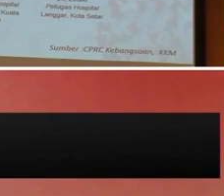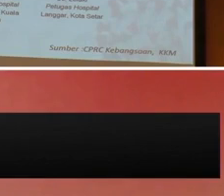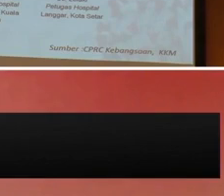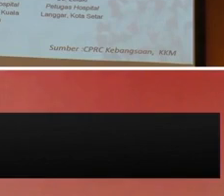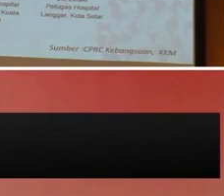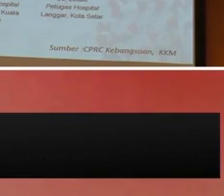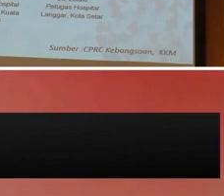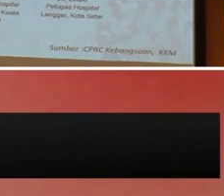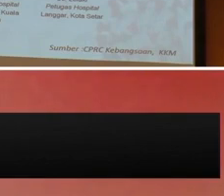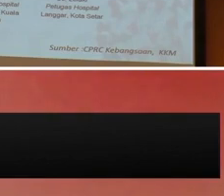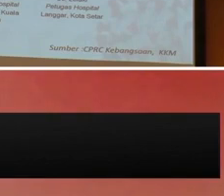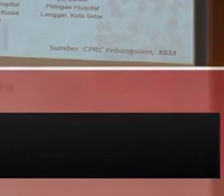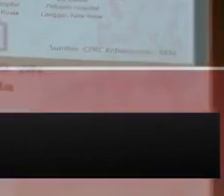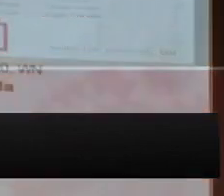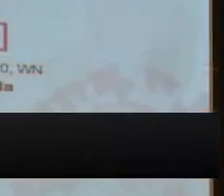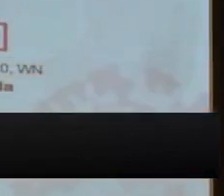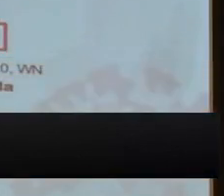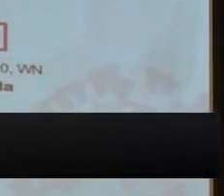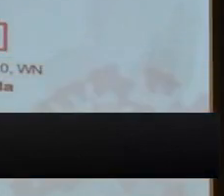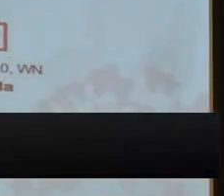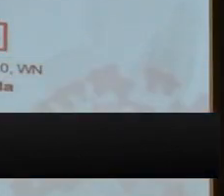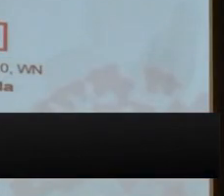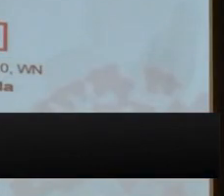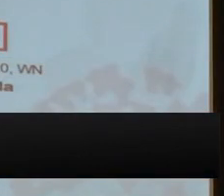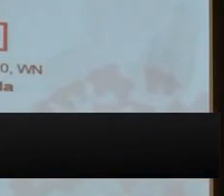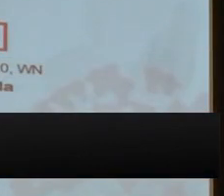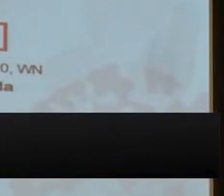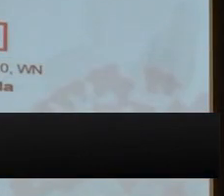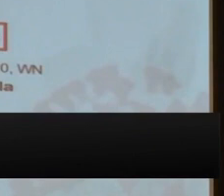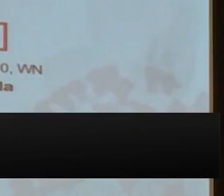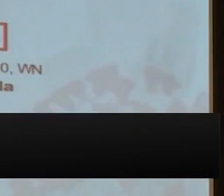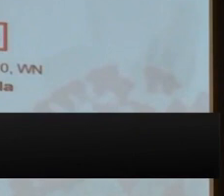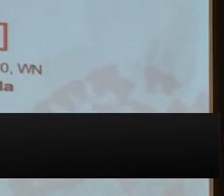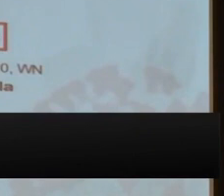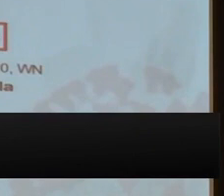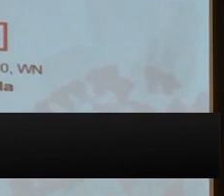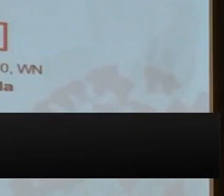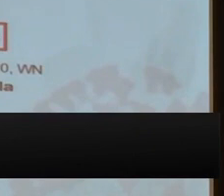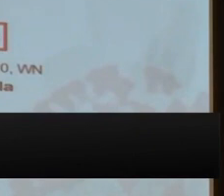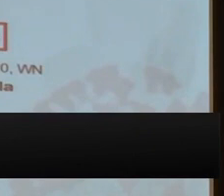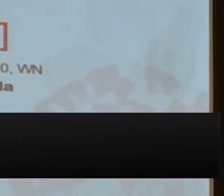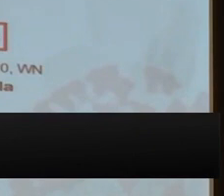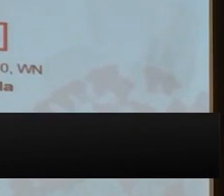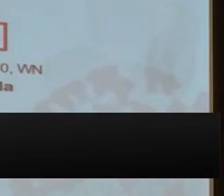keputusan. Pengesanan kes secara aktif dan saringan kontak rapat masih diteruskan bagi kedua-dua kluster ini.